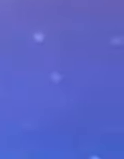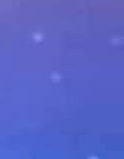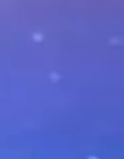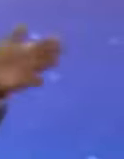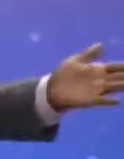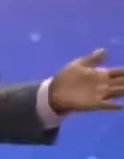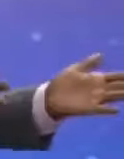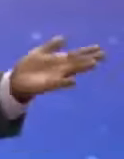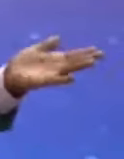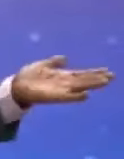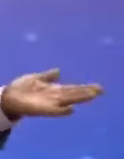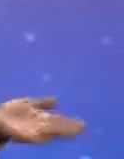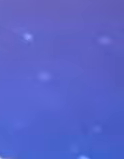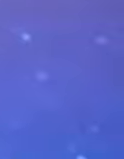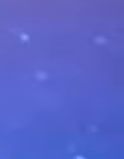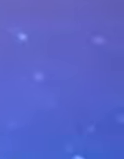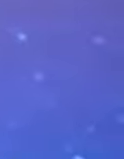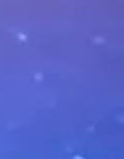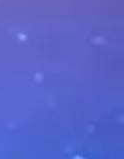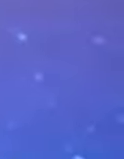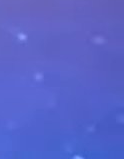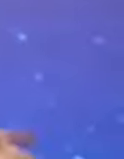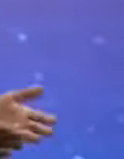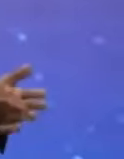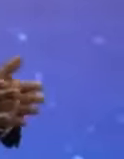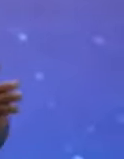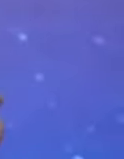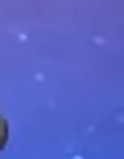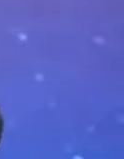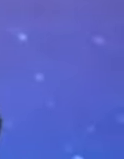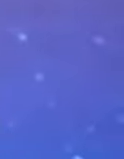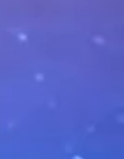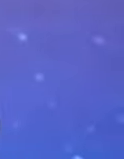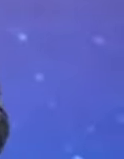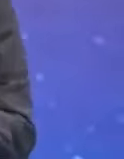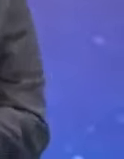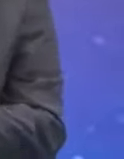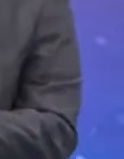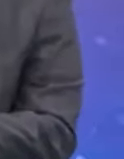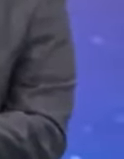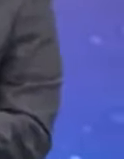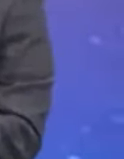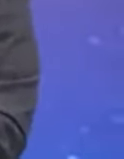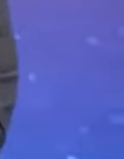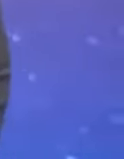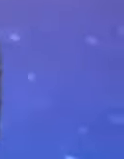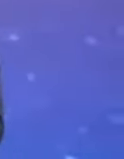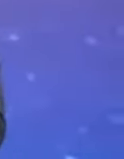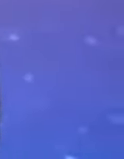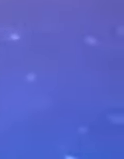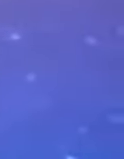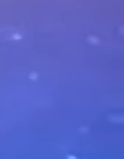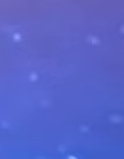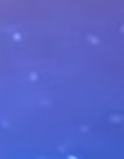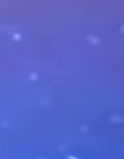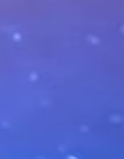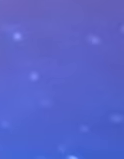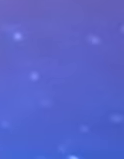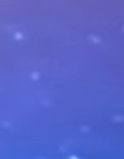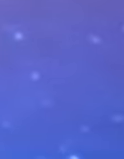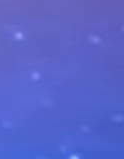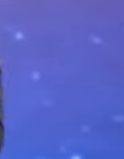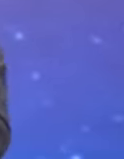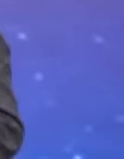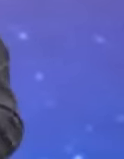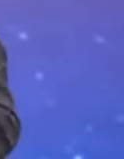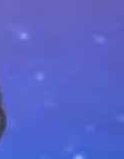idoles qu tu le fasses avant ou maintenant tu n'as aucune participation dans